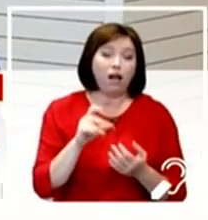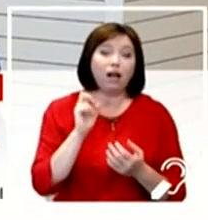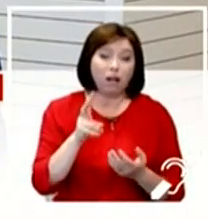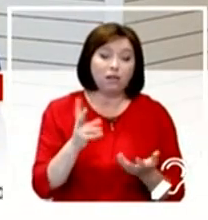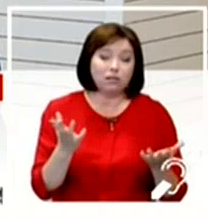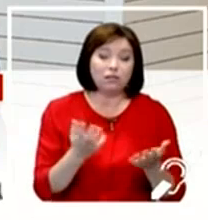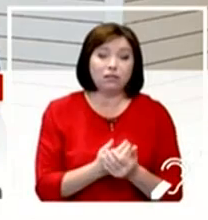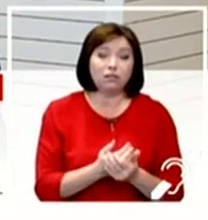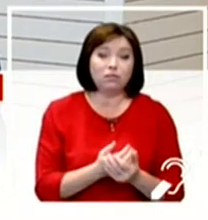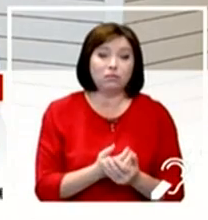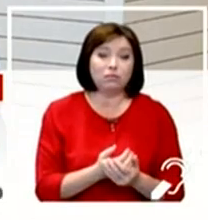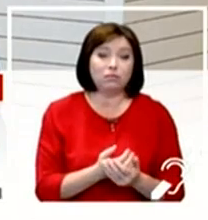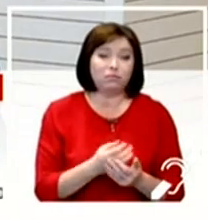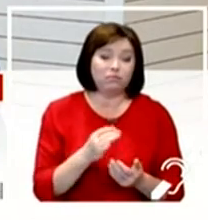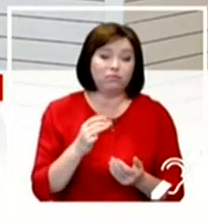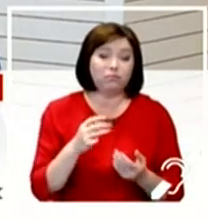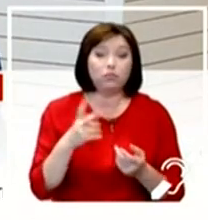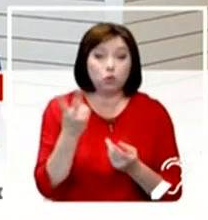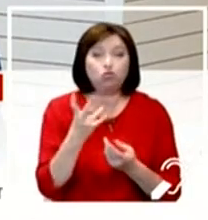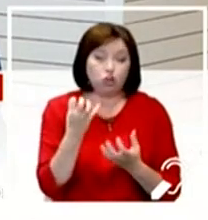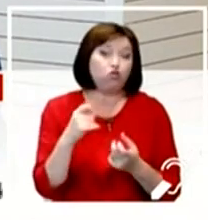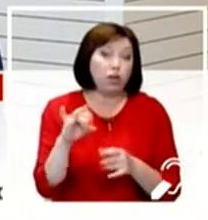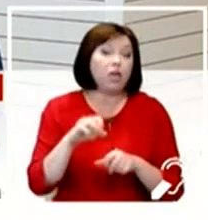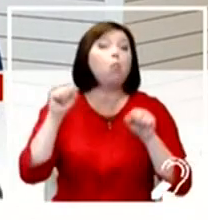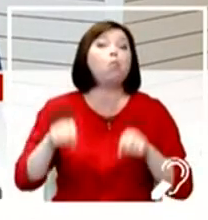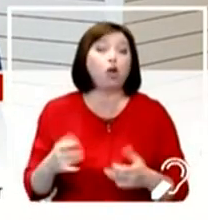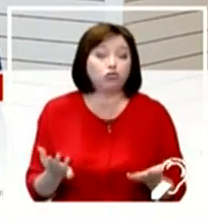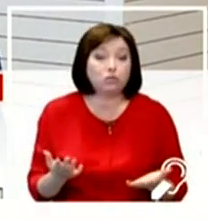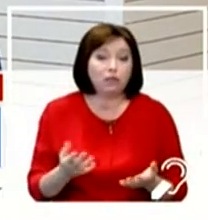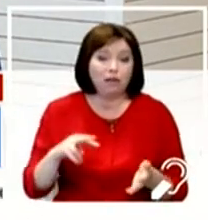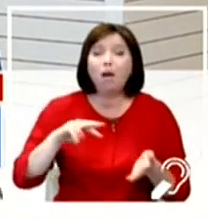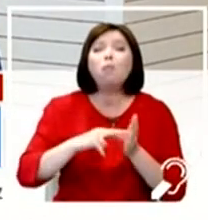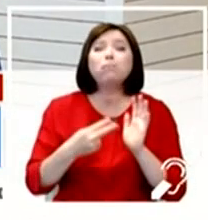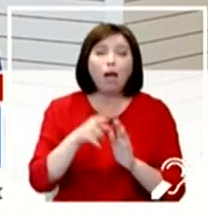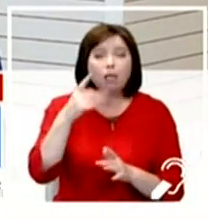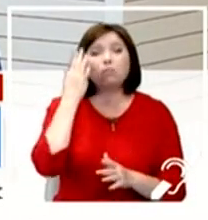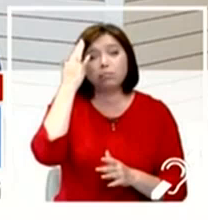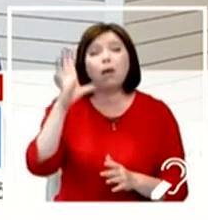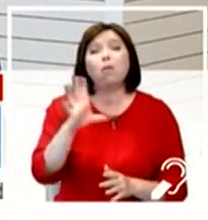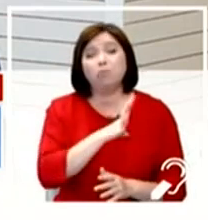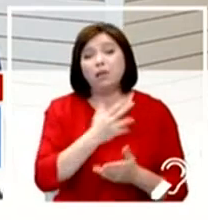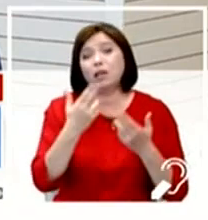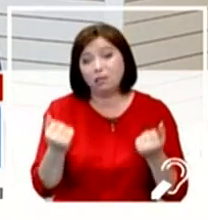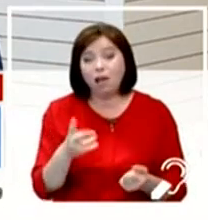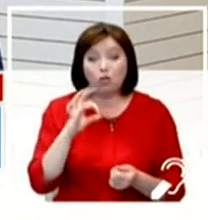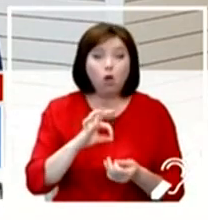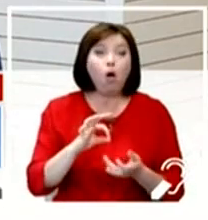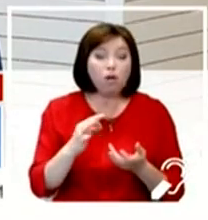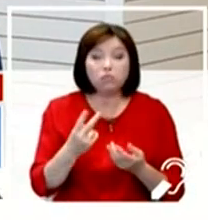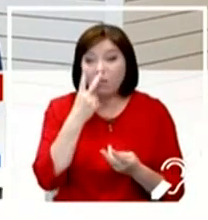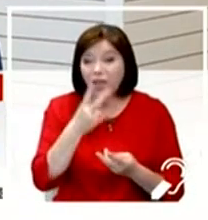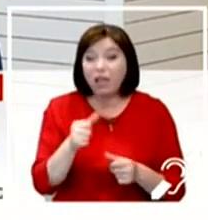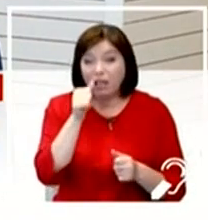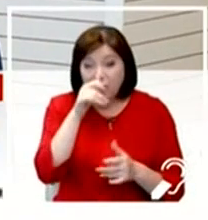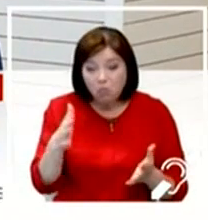moldoveni să poh tești și alta e să mai și poți Deci planul cred că în mare a rămas nes schimbat nu am văzut